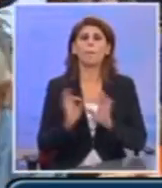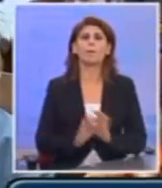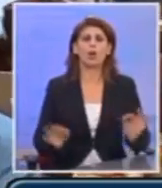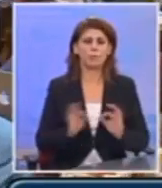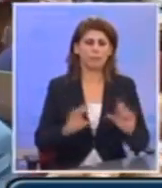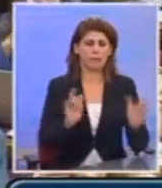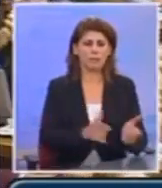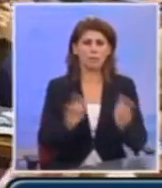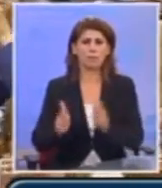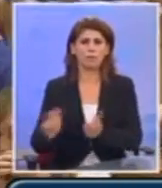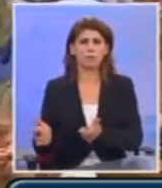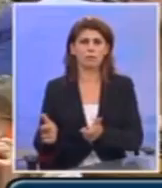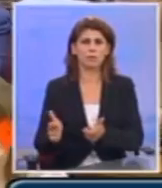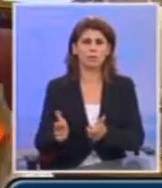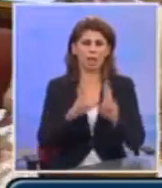ανακρίνονται